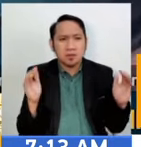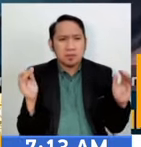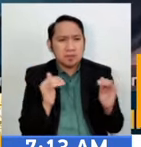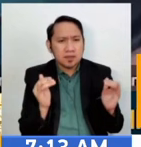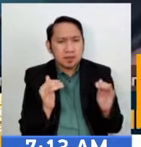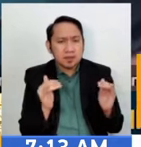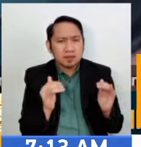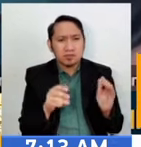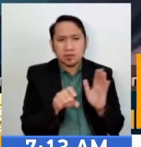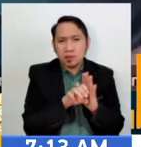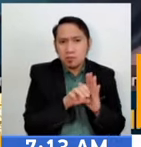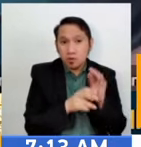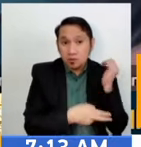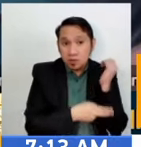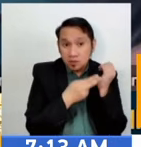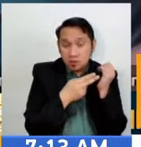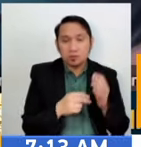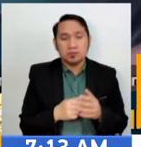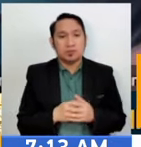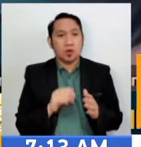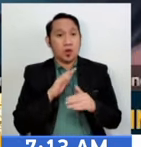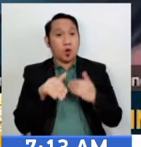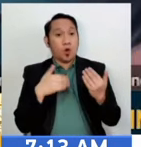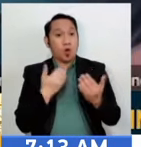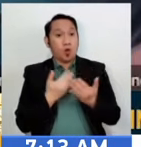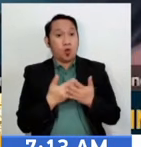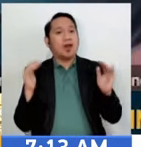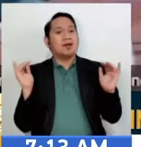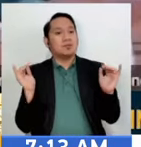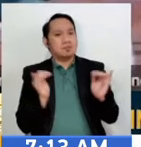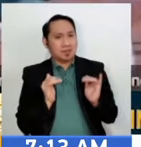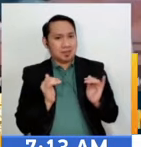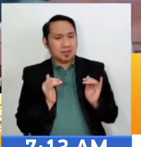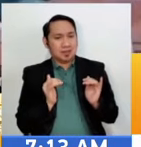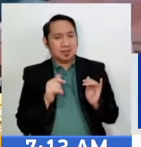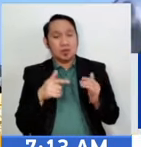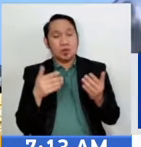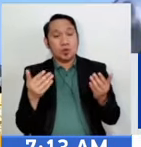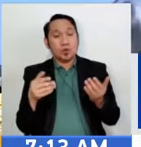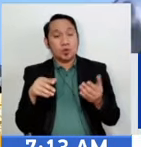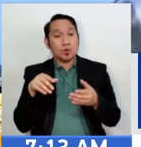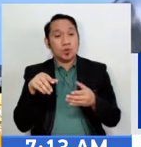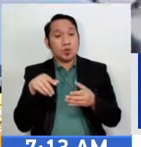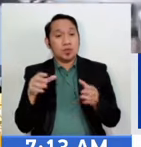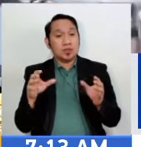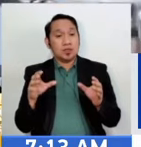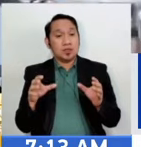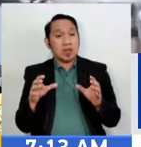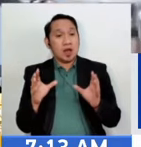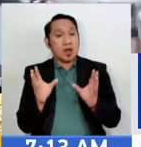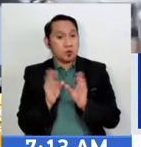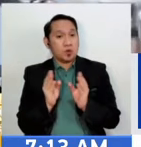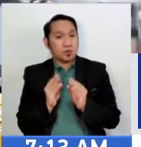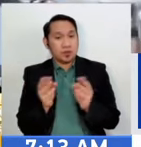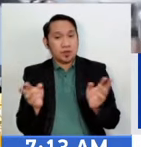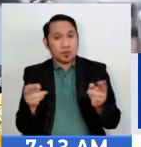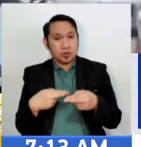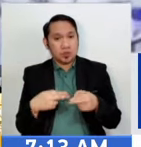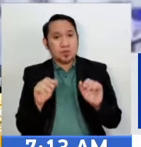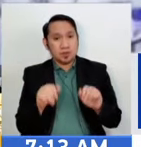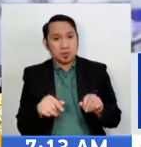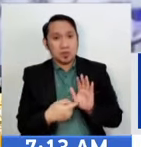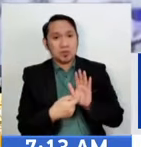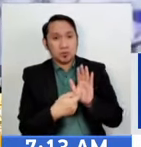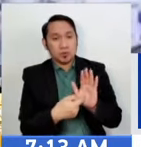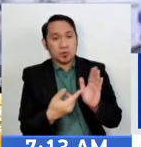hotel? All of the board meetings are actually conducted in SUC's conference rooms. We can furnish you the copy of that, Madam Chair. So yung